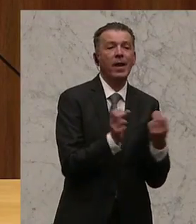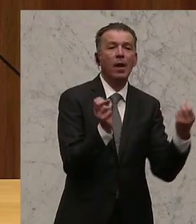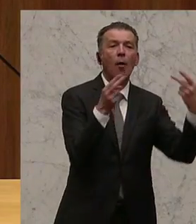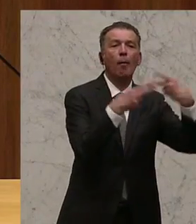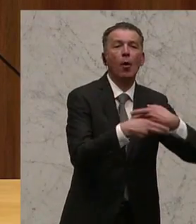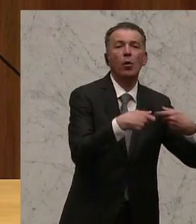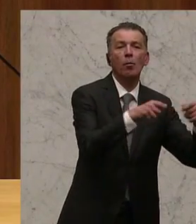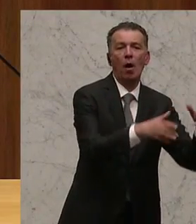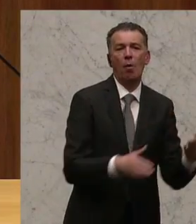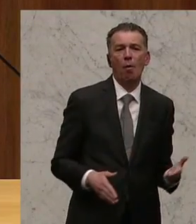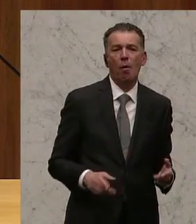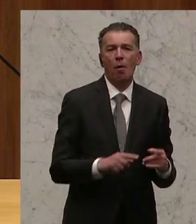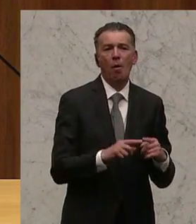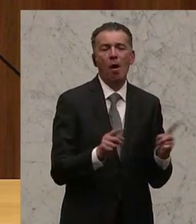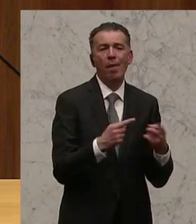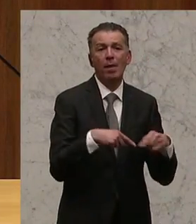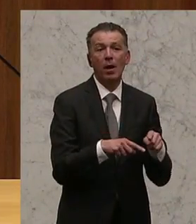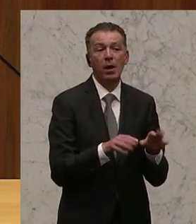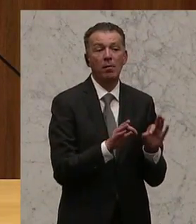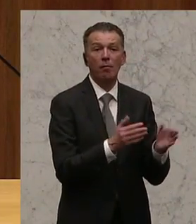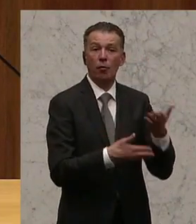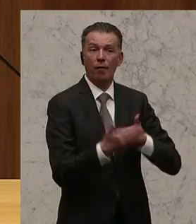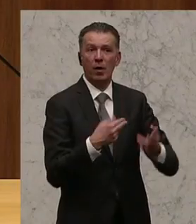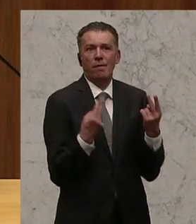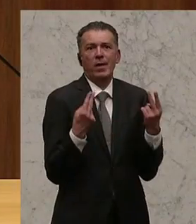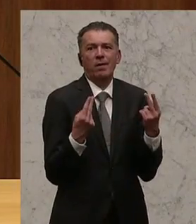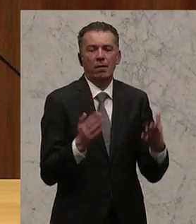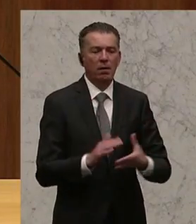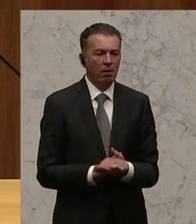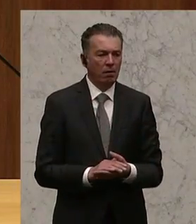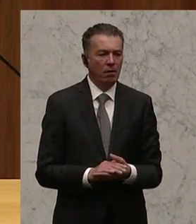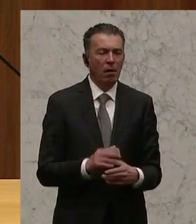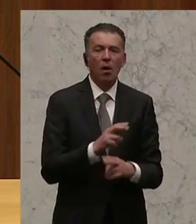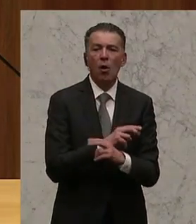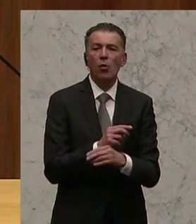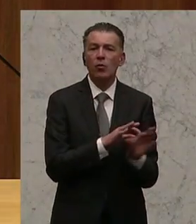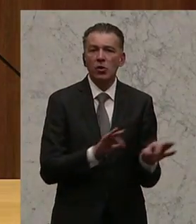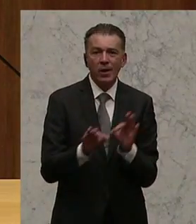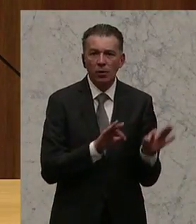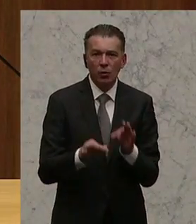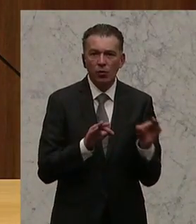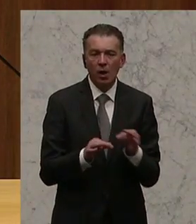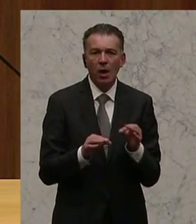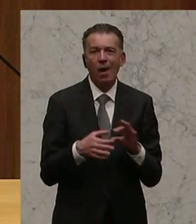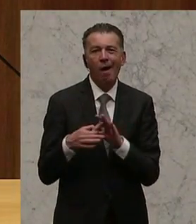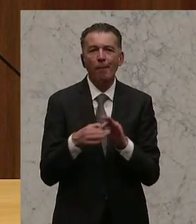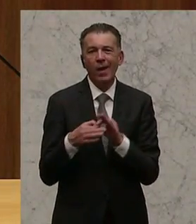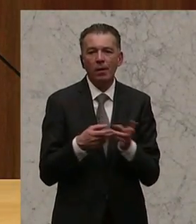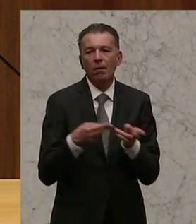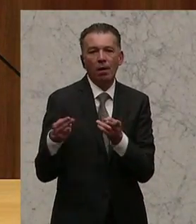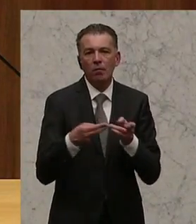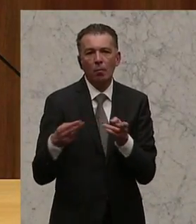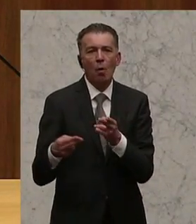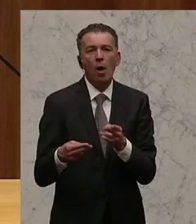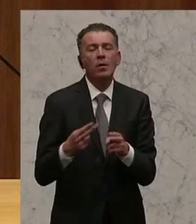Und andere Länder sind für uns ja wirtschaftlich von großer Bedeutung. Allein die österreichische Industrie ist stark exportabhängig. Österreich